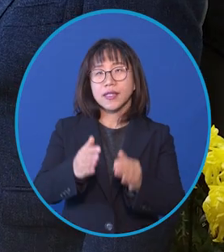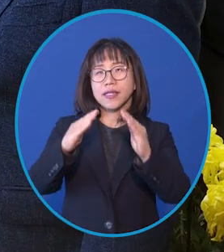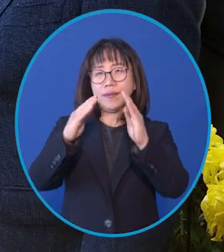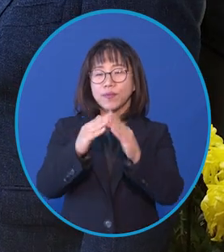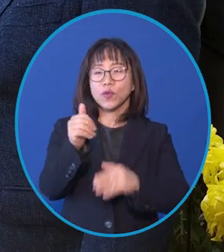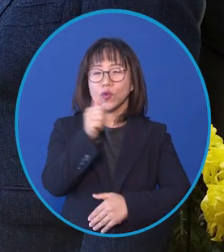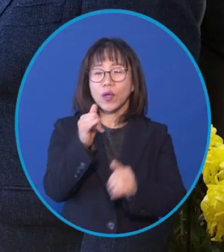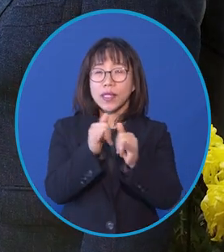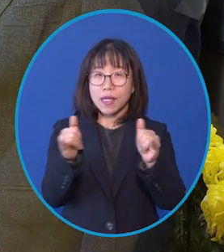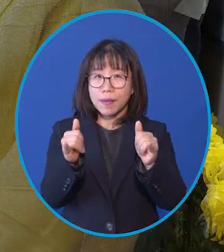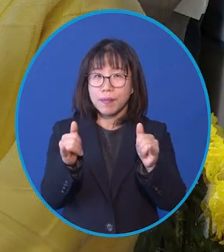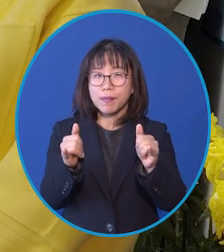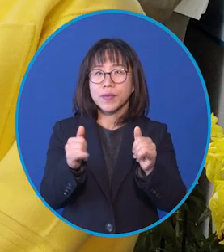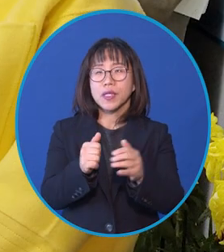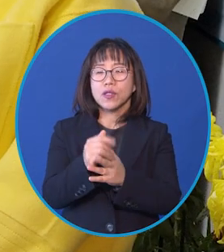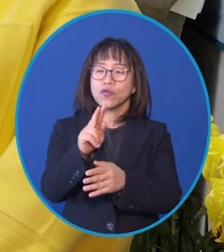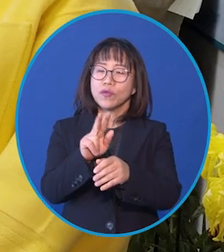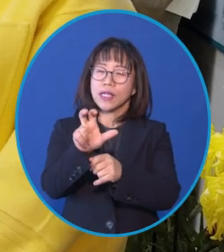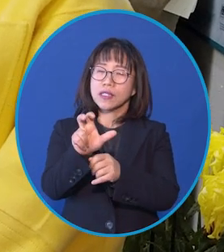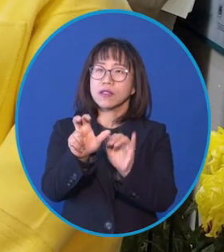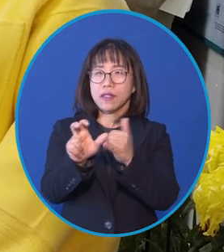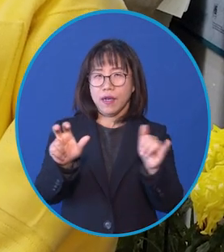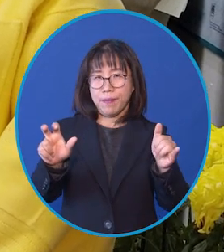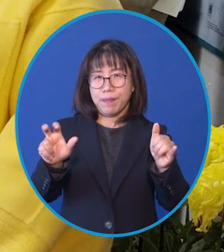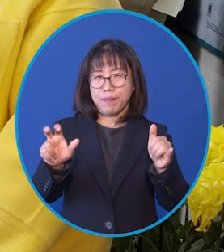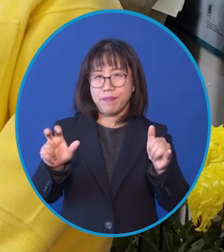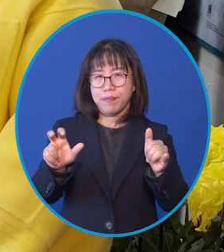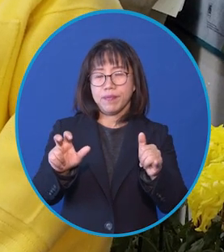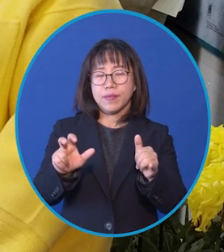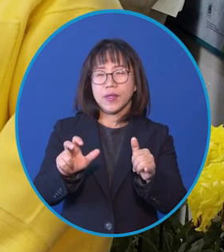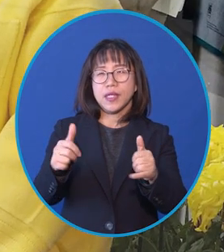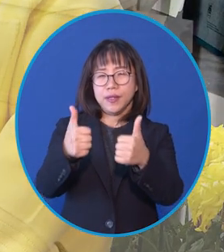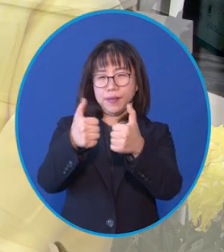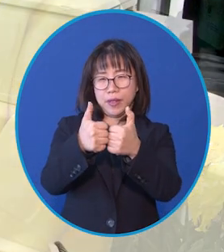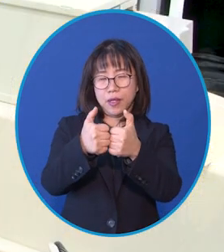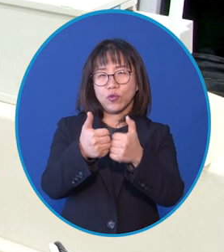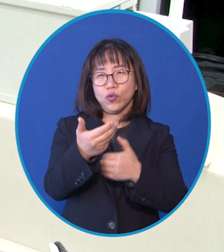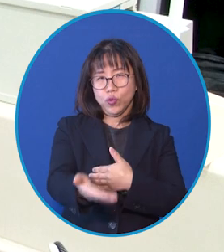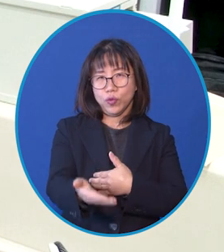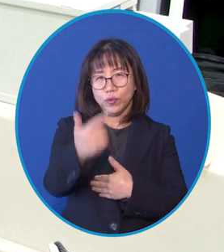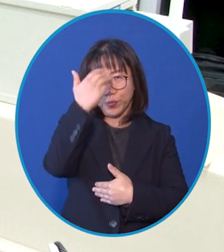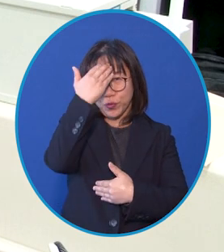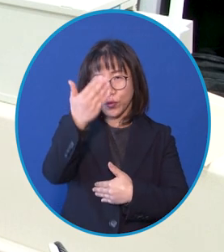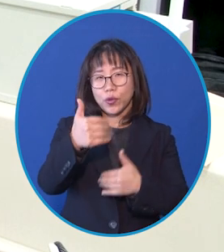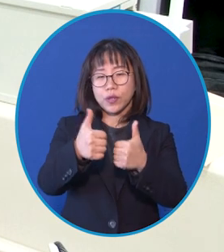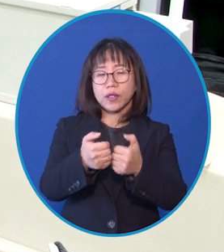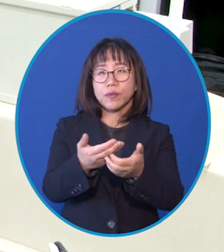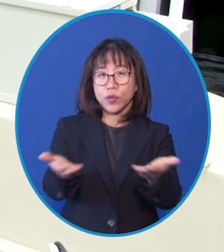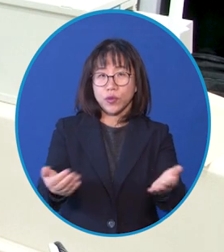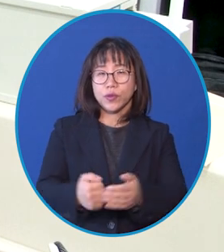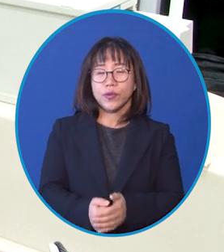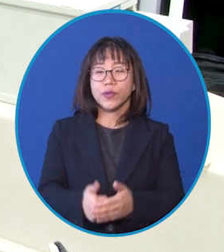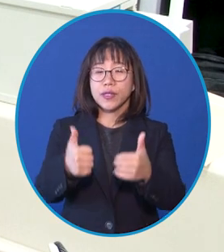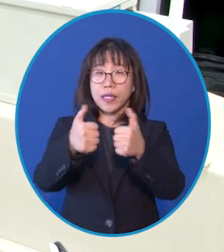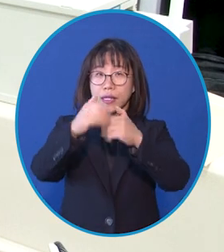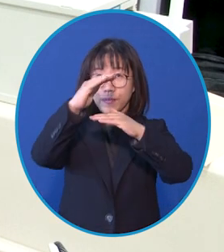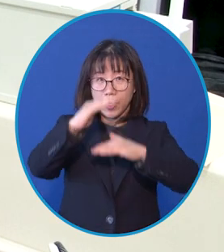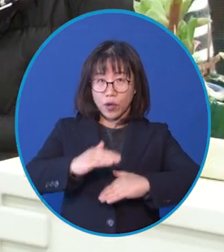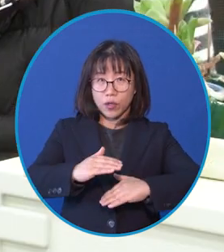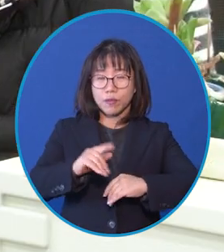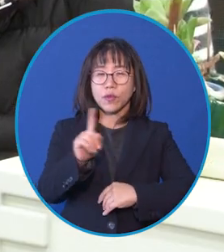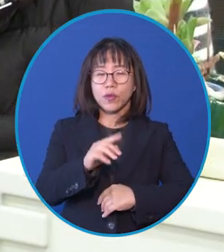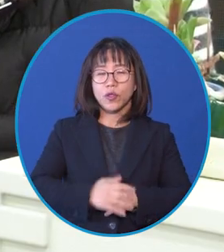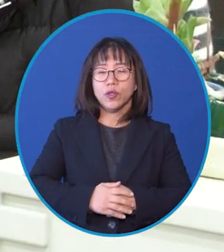중개사 25명의 지식기부로 운영하며 상담 비용은 무료입니다. 상담 내용은 개업